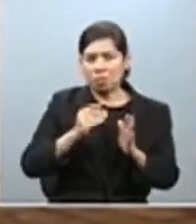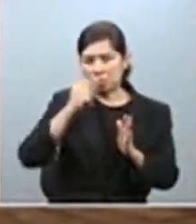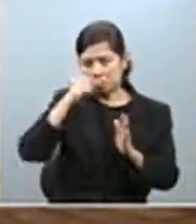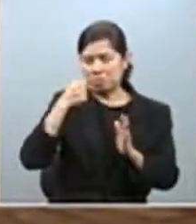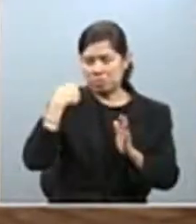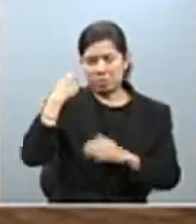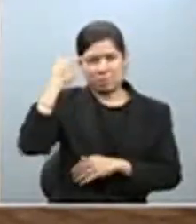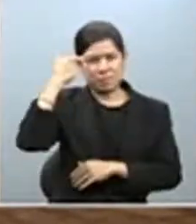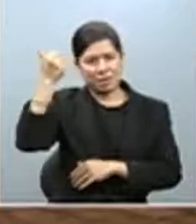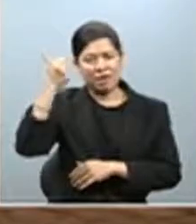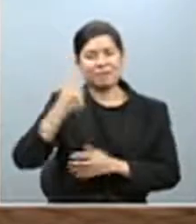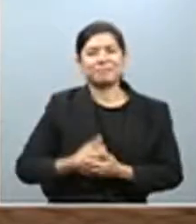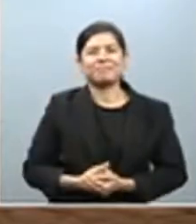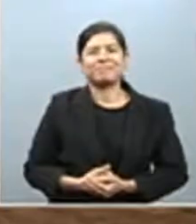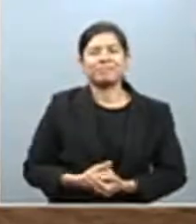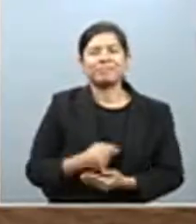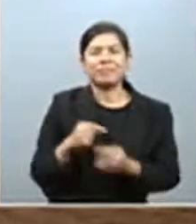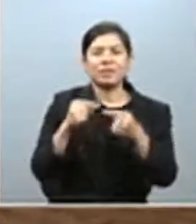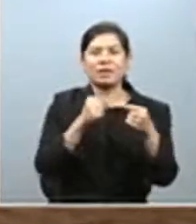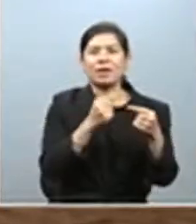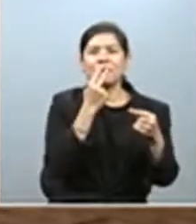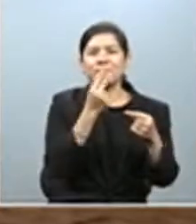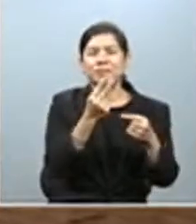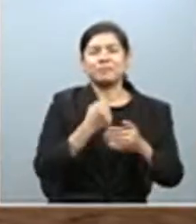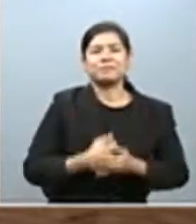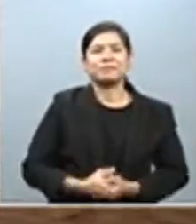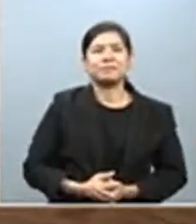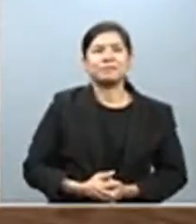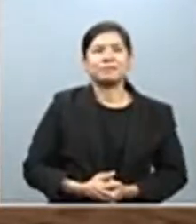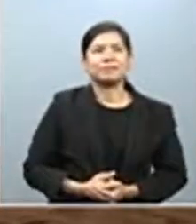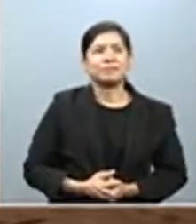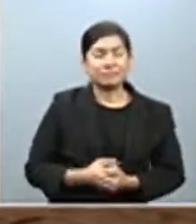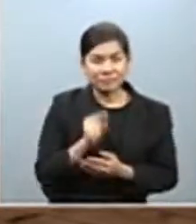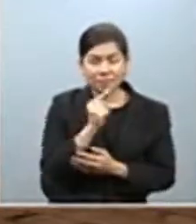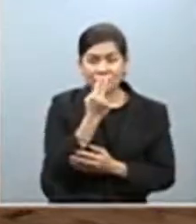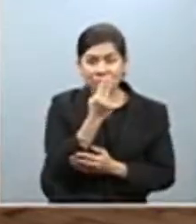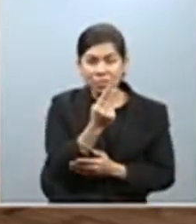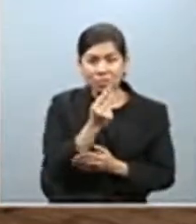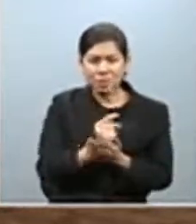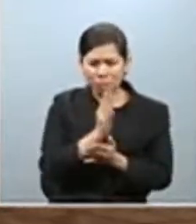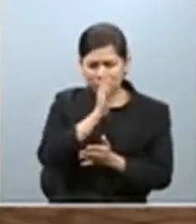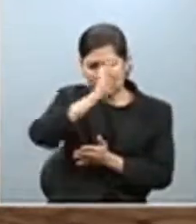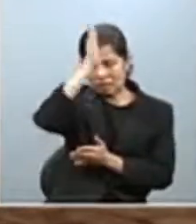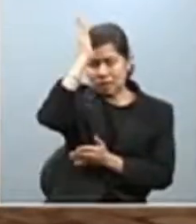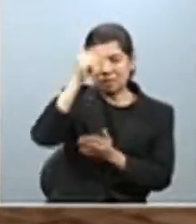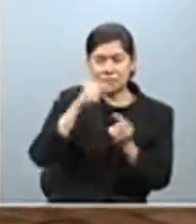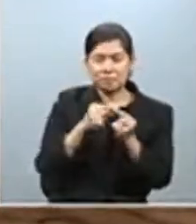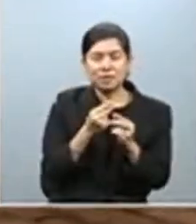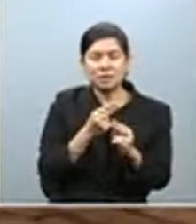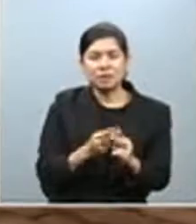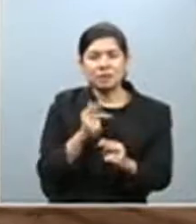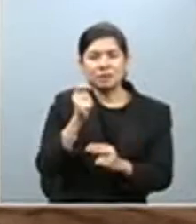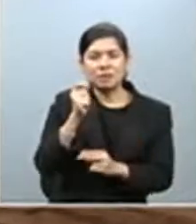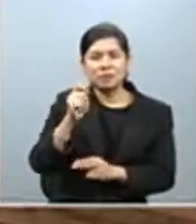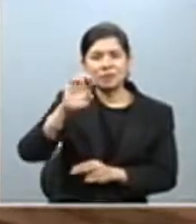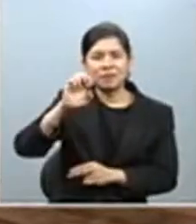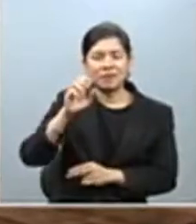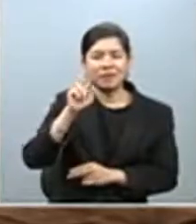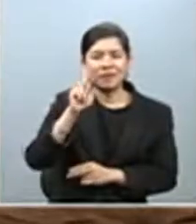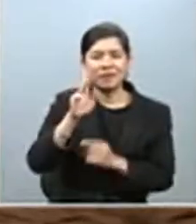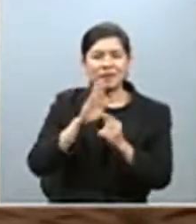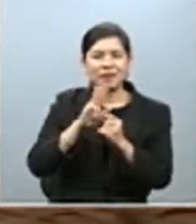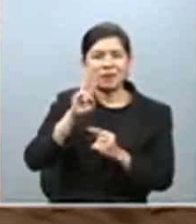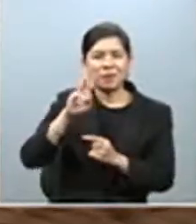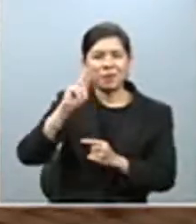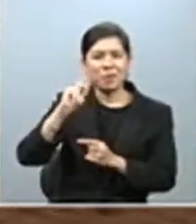จริงๆนะจ๊ะเอามาต่อกันด้วยเจ้าตัวนี้อีกัวน่าถามเลยค่ะโปรดิวเซอร์คะทำไมนิธินาฏมามี